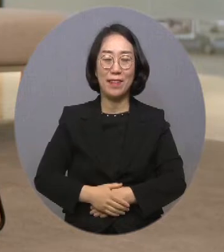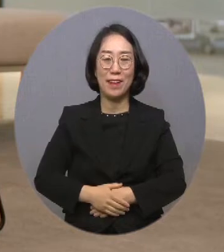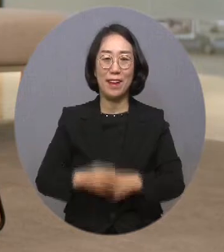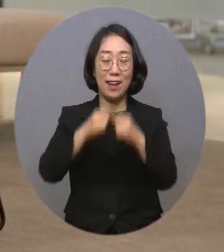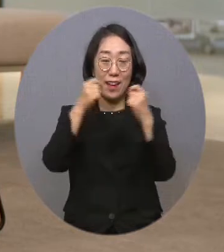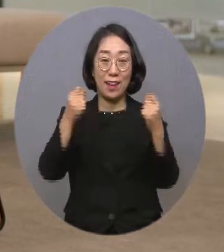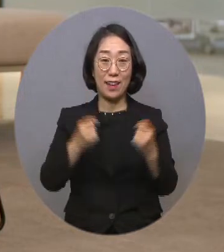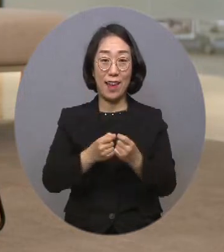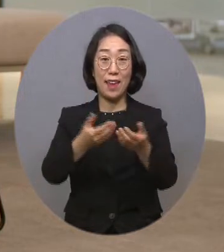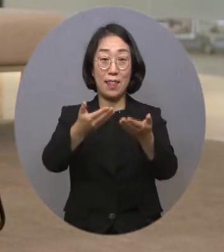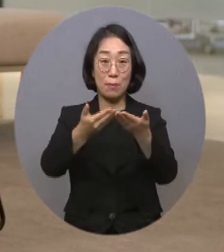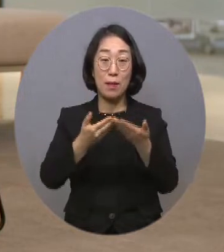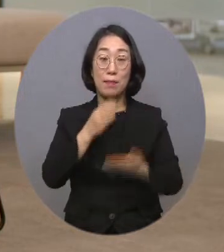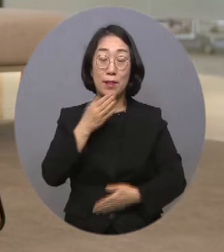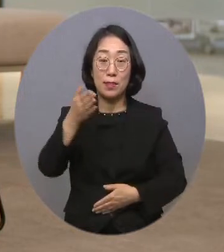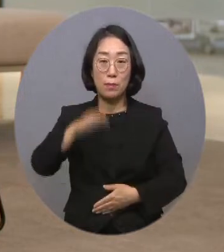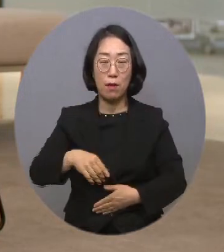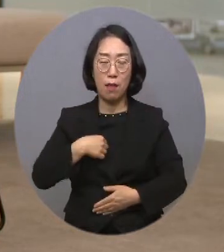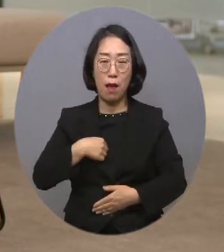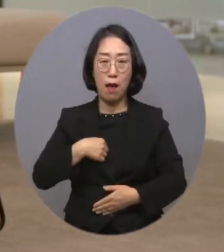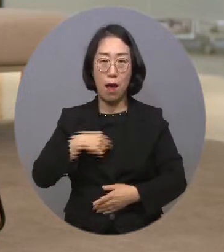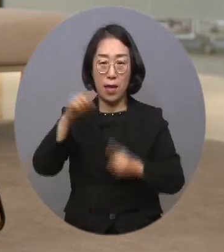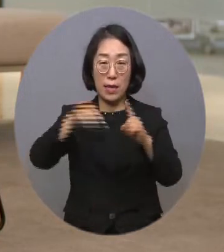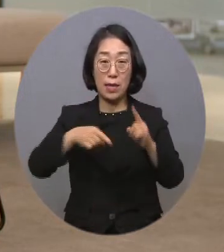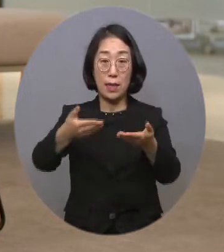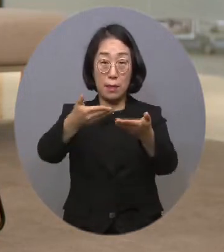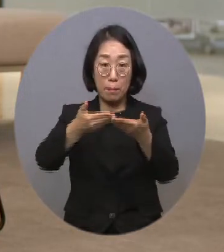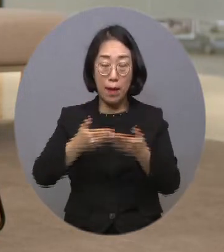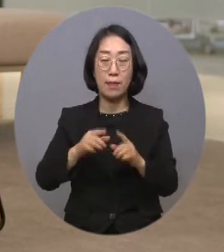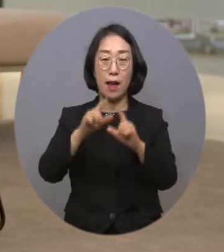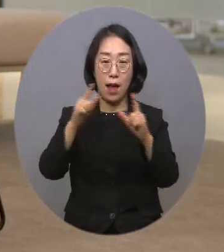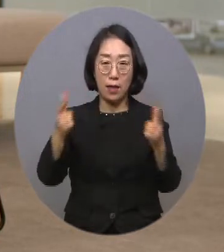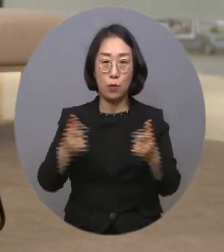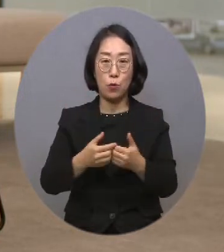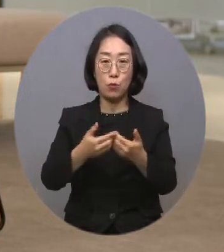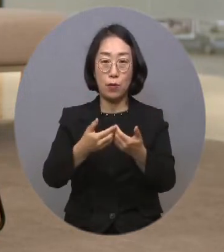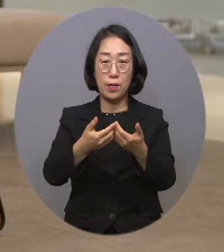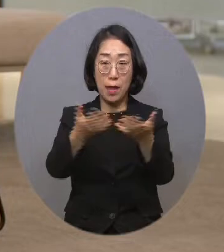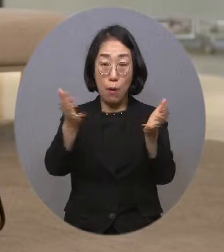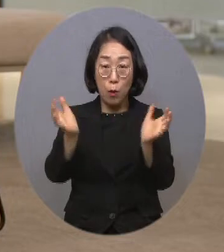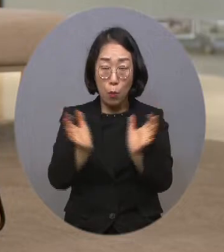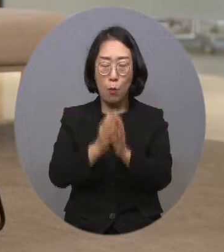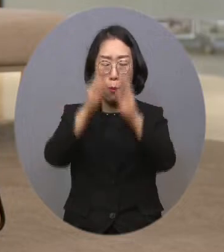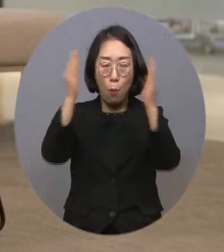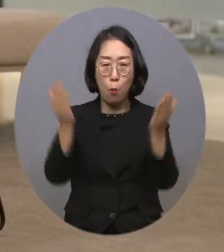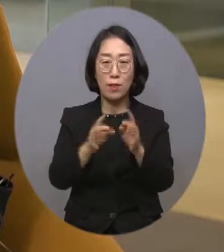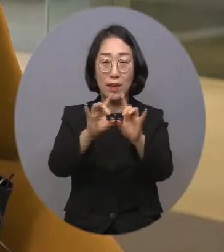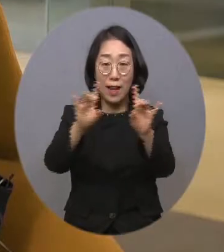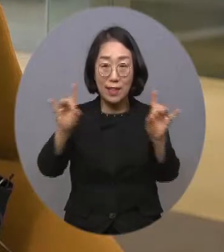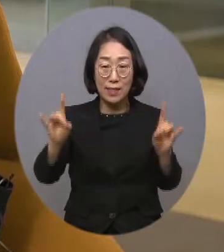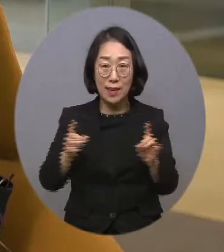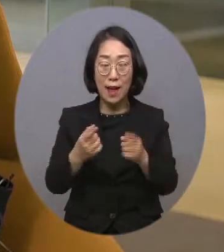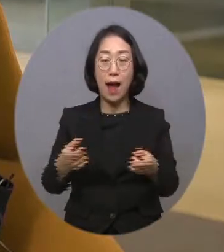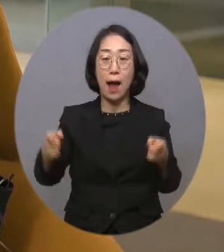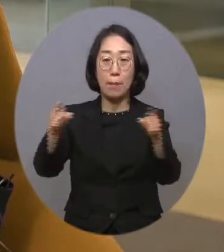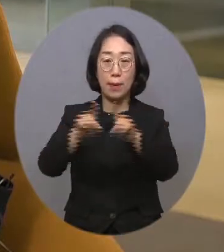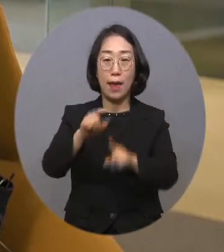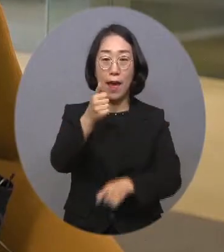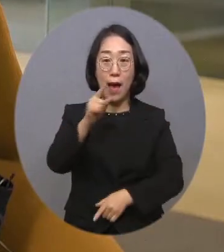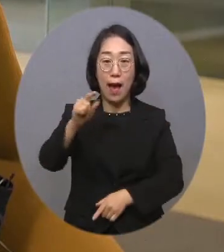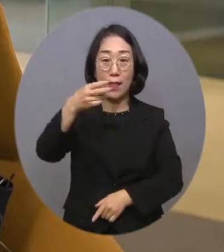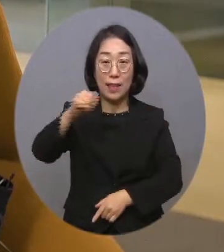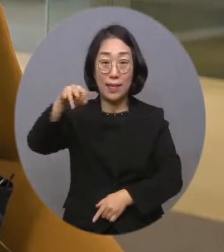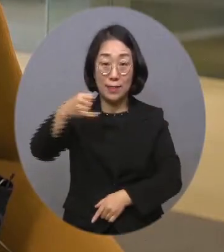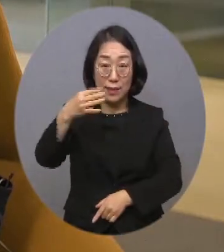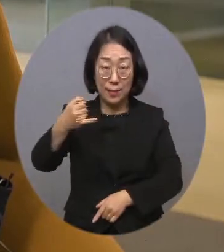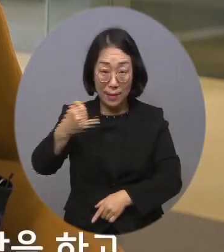개인 수상이긴 하지만 절대 개인에게 주시는 상이 아니라 저희 사회공헌 그룹의 모든 멤버분들과 아티스트를 위해서